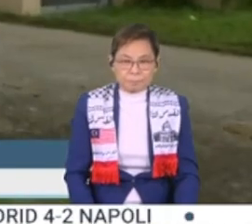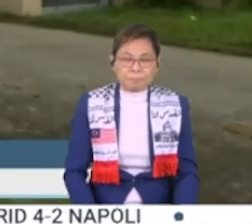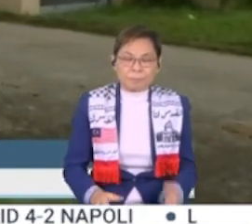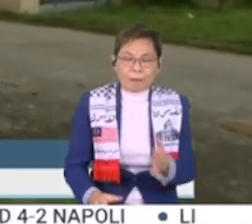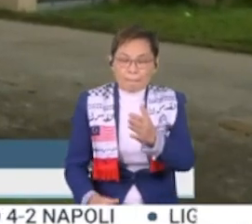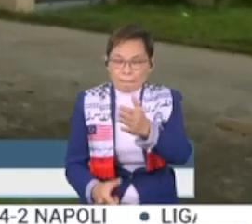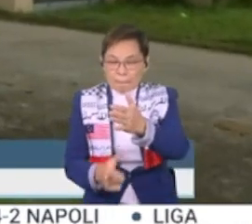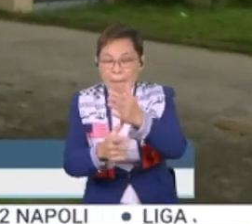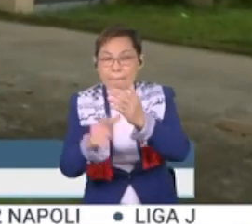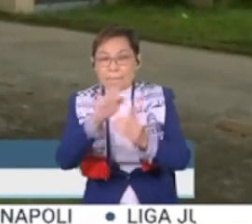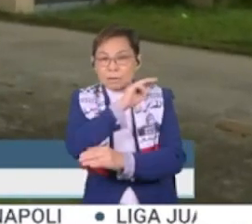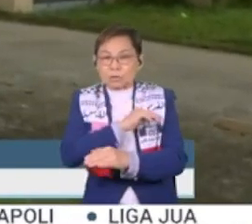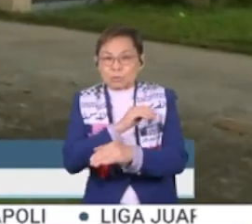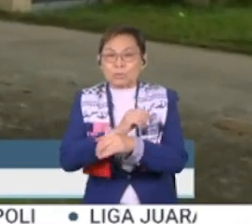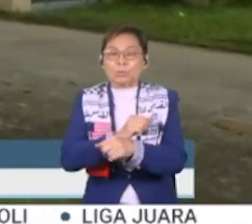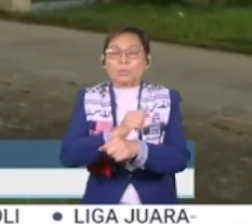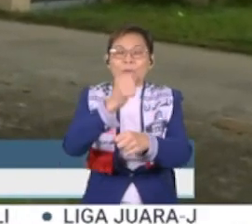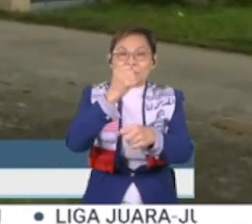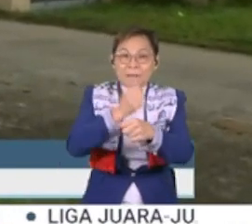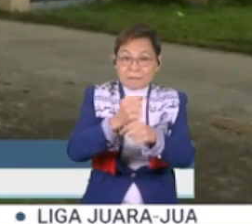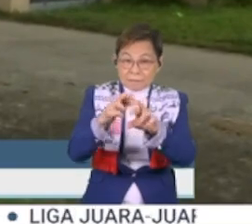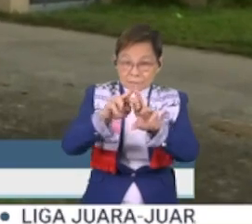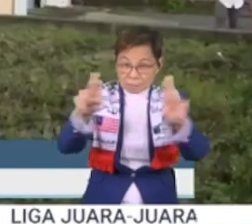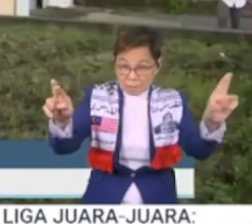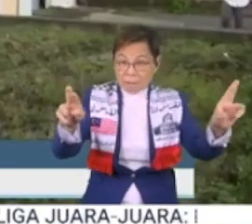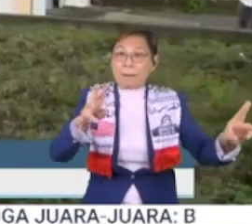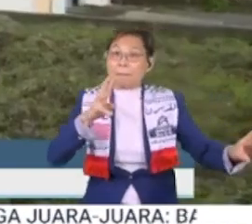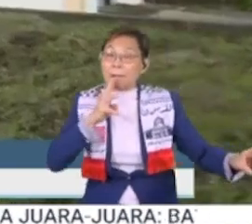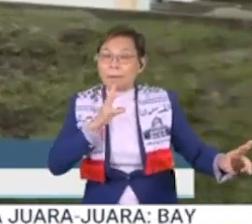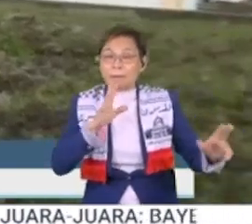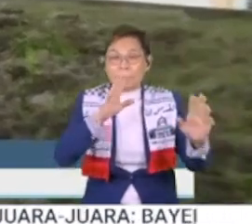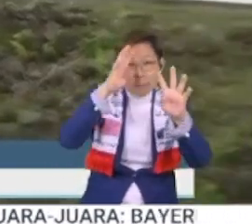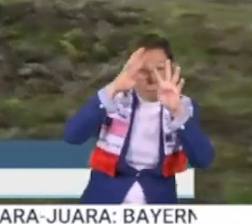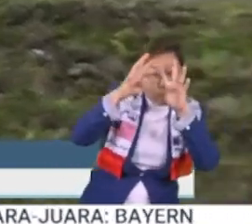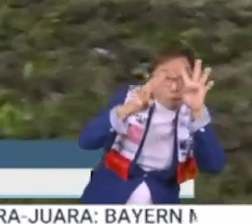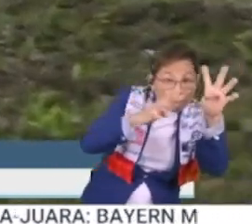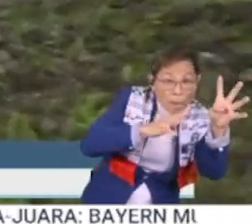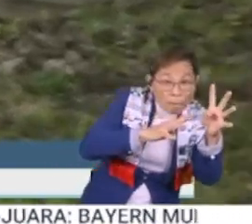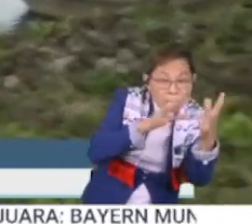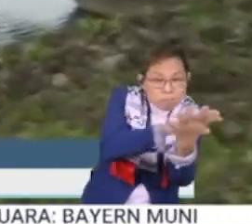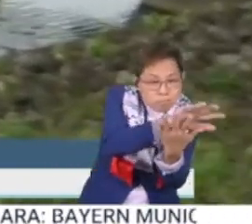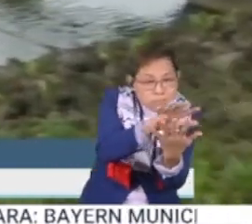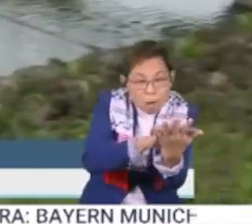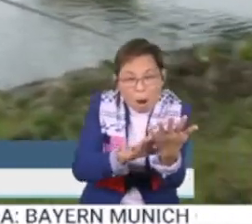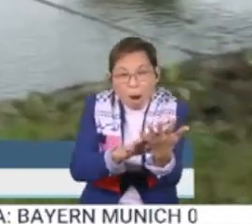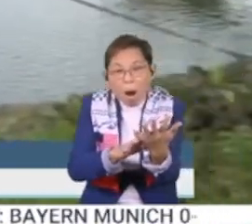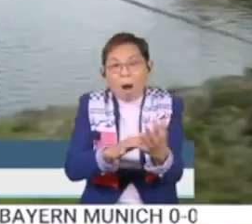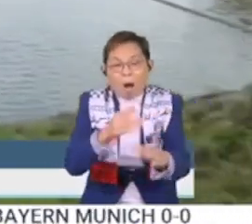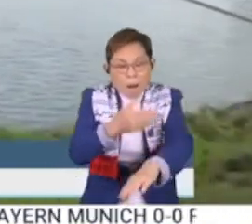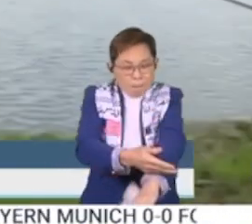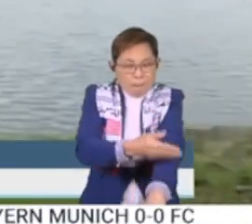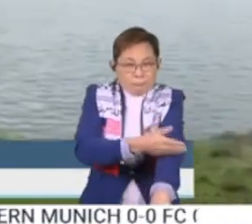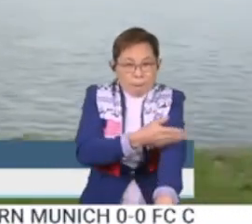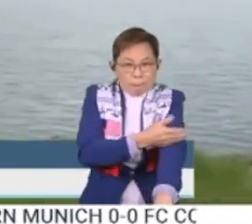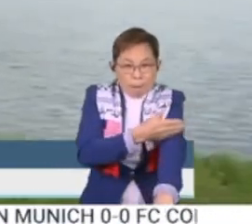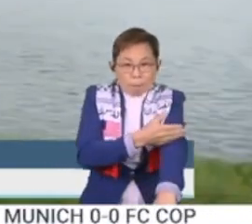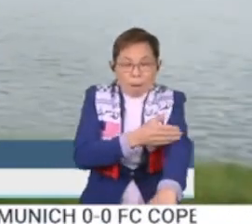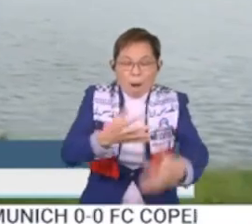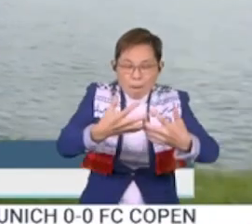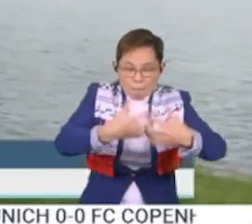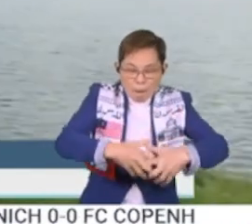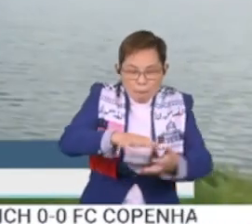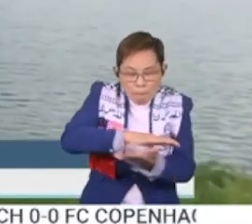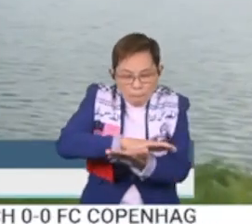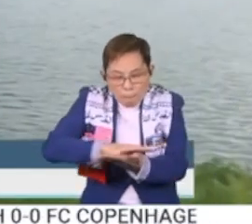pembantu menteri kerja Raya Datuk Limus juri berkata ia termasuk Reka bentuk untuk menaik taraf Loji rawatan air segaliut serta